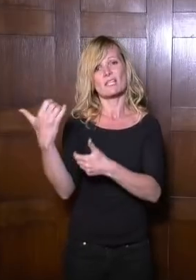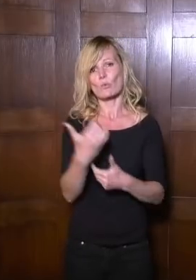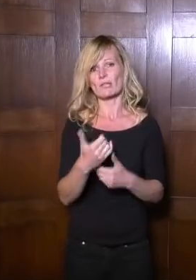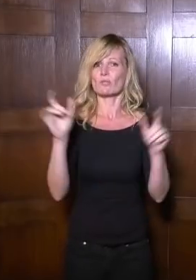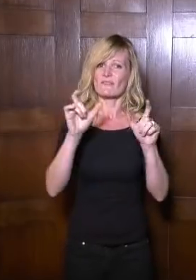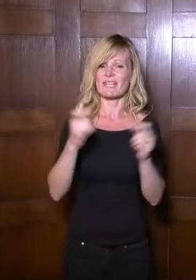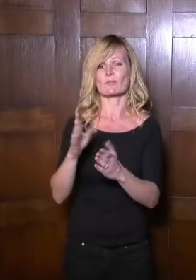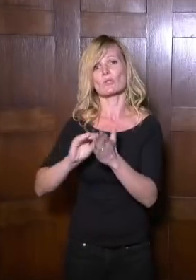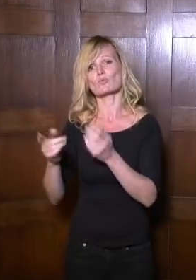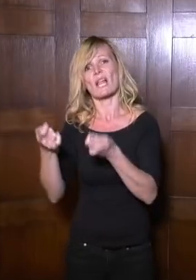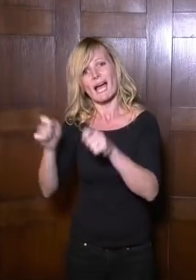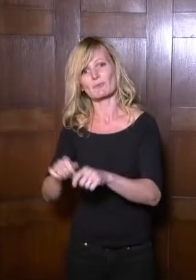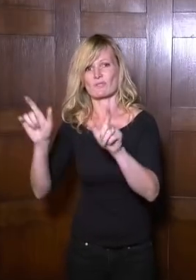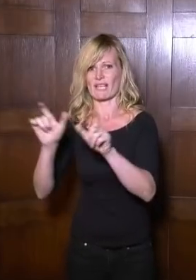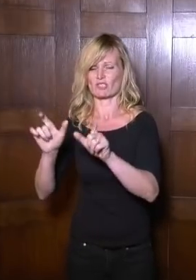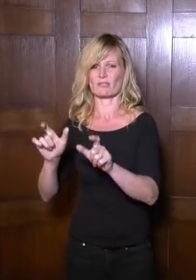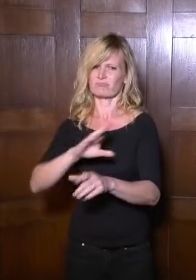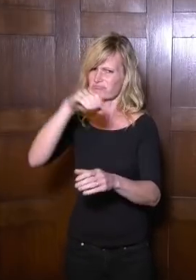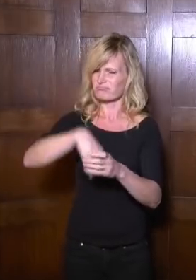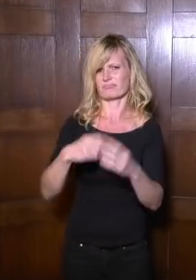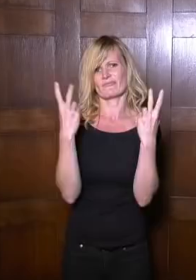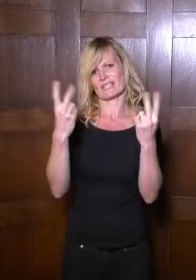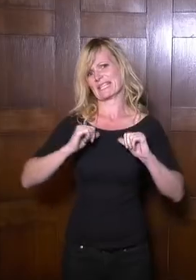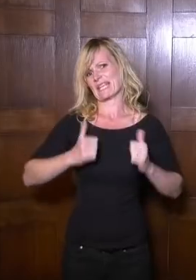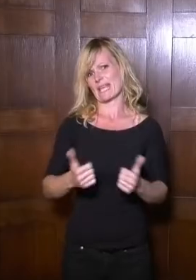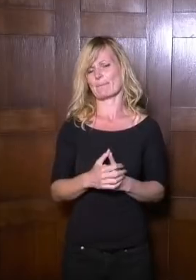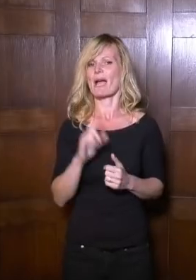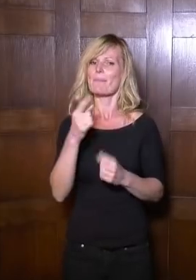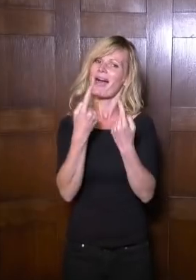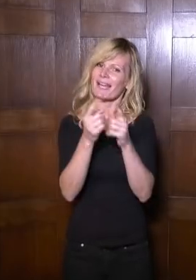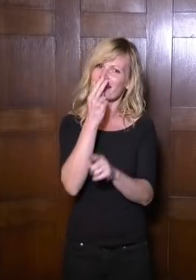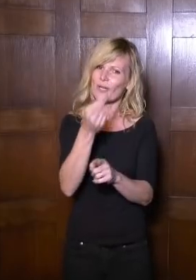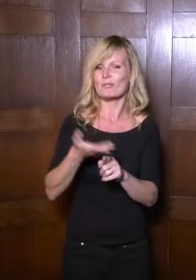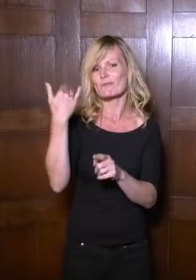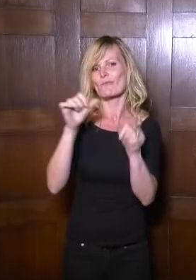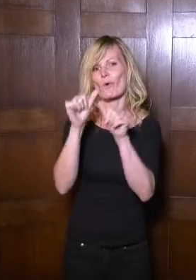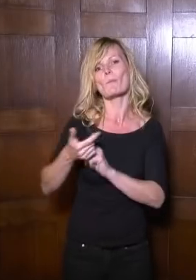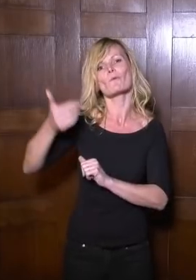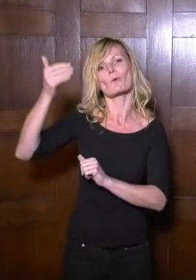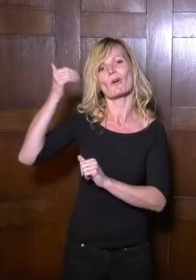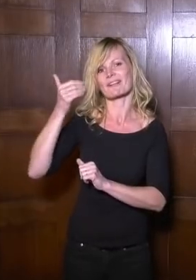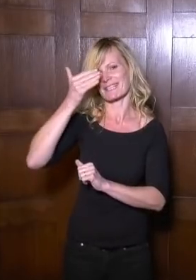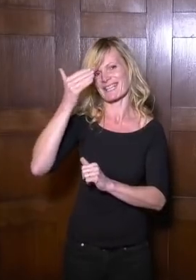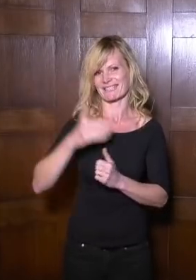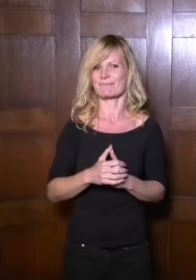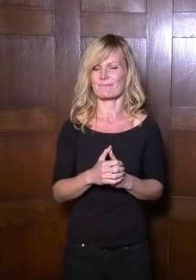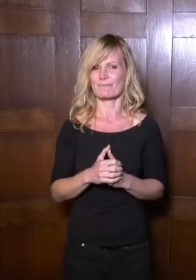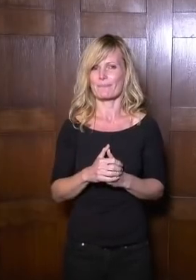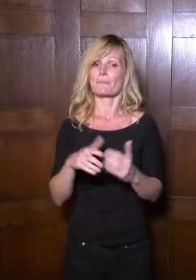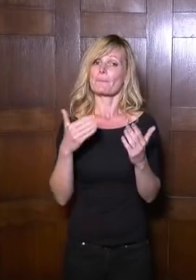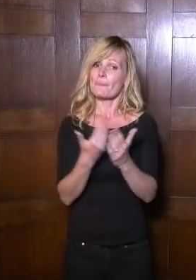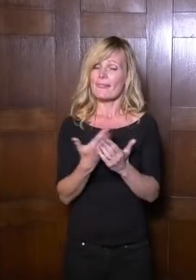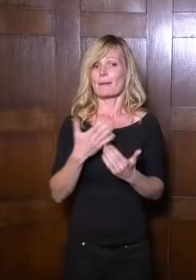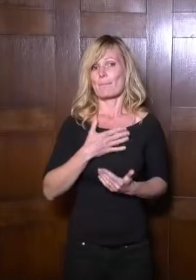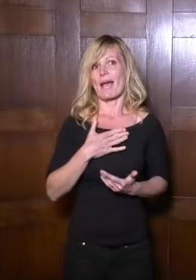das eine Schulabschlussveranstaltung ist. Das gehört zum Leben dazu, aber sie wird eben anders sein, als man die vielleicht aus anderen Jahren kennt. Und das ist